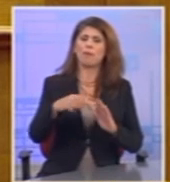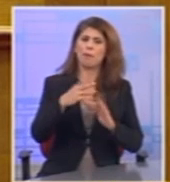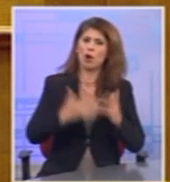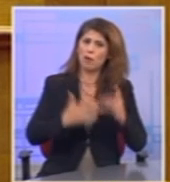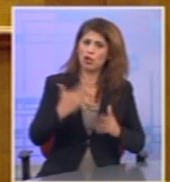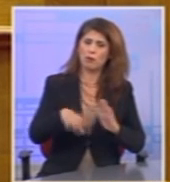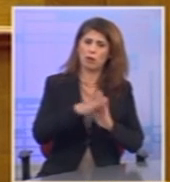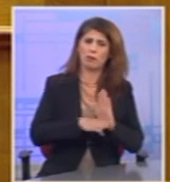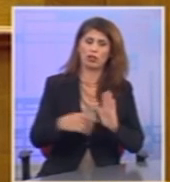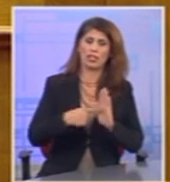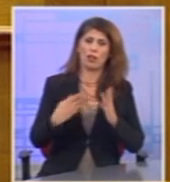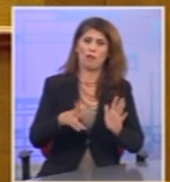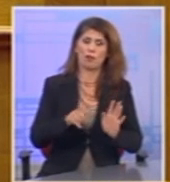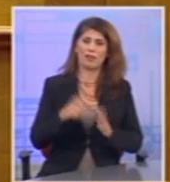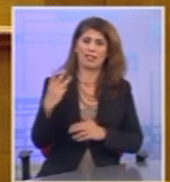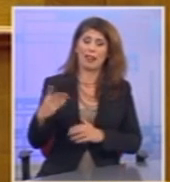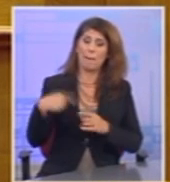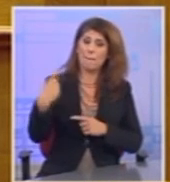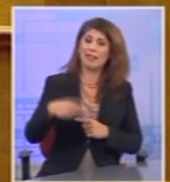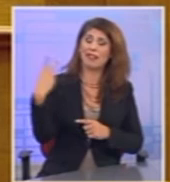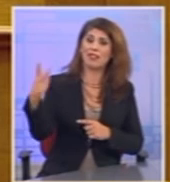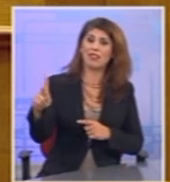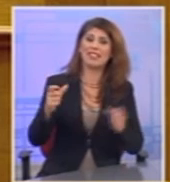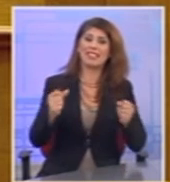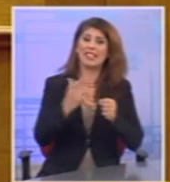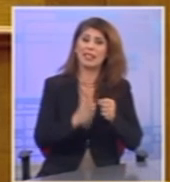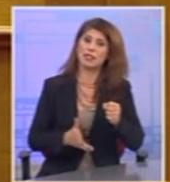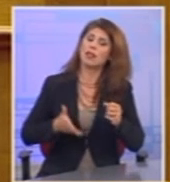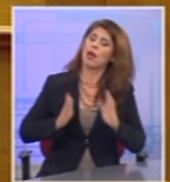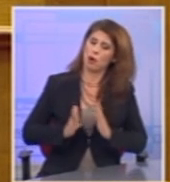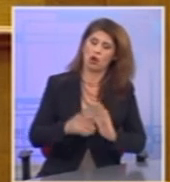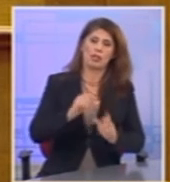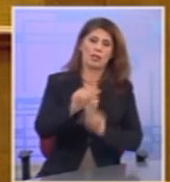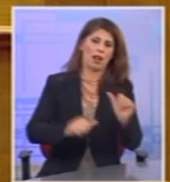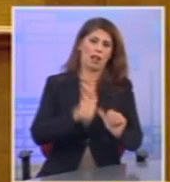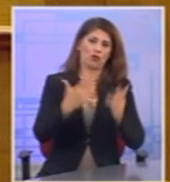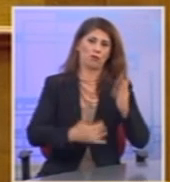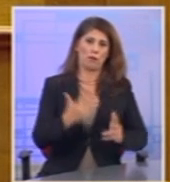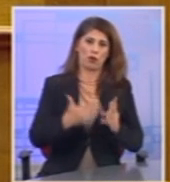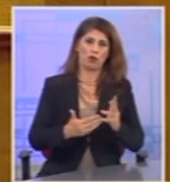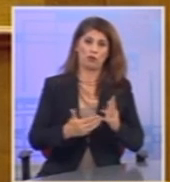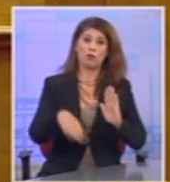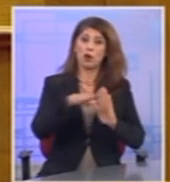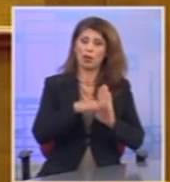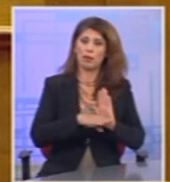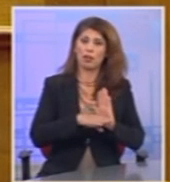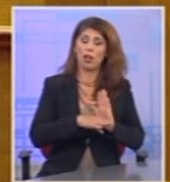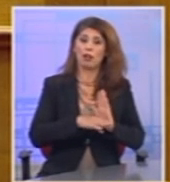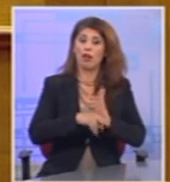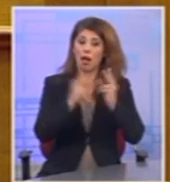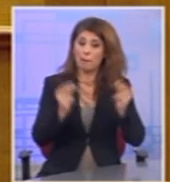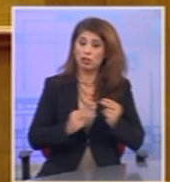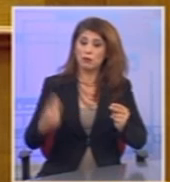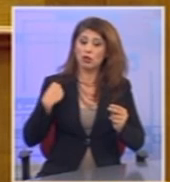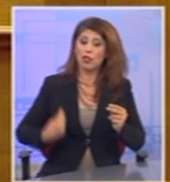1983, μετά τη δική τους δηλαδή κρίση περάσανε σε αυτούς τους προϋπολογισμούς, αποδίδουν στους δημόσιους υπάλληλους